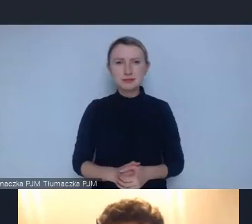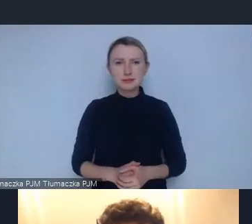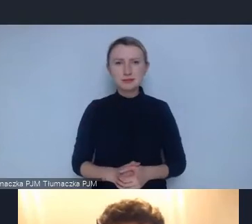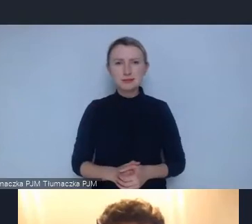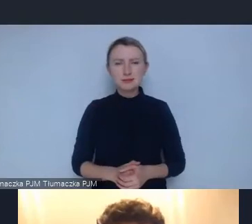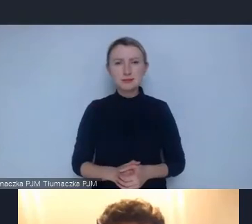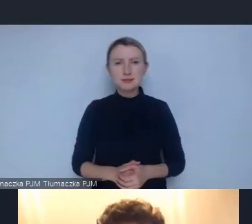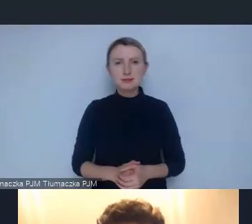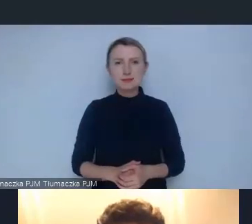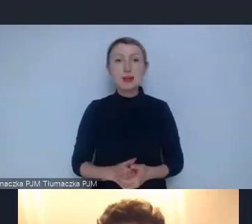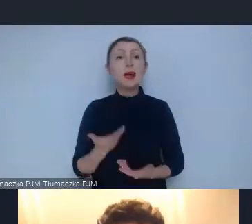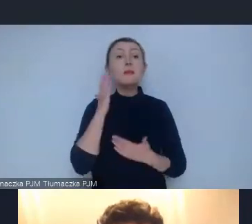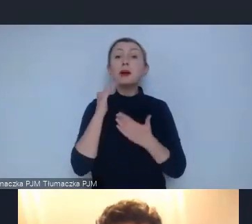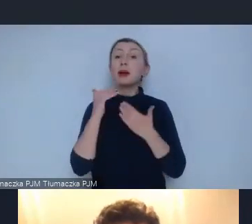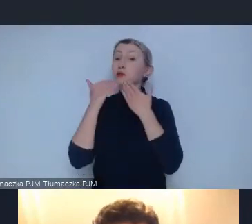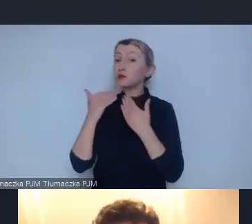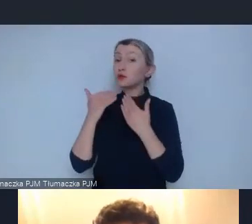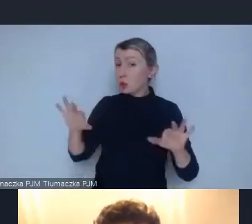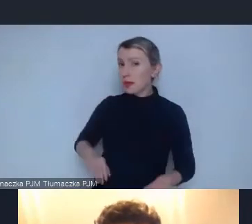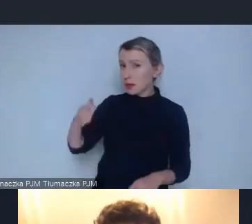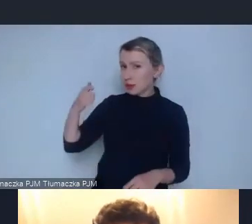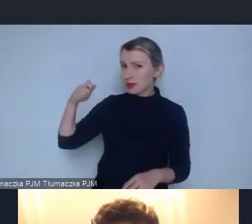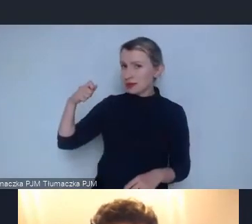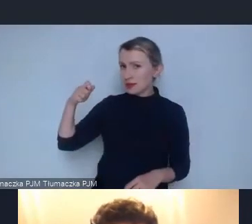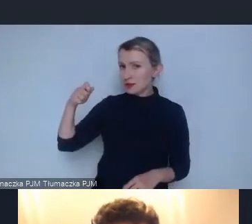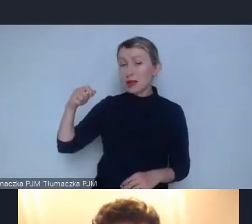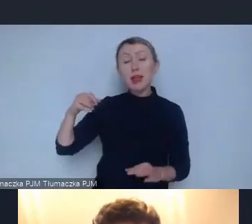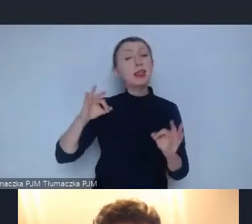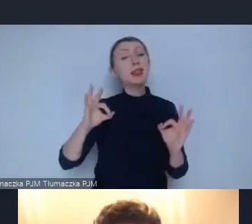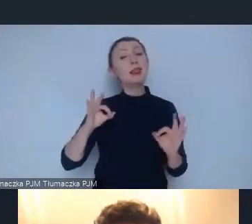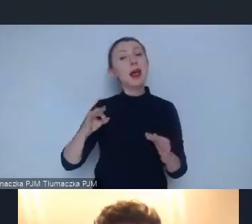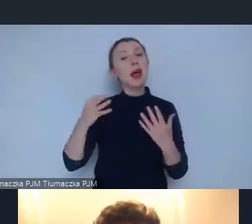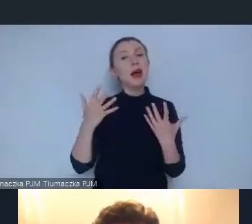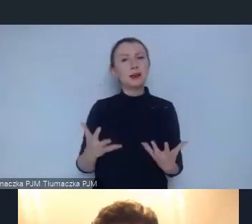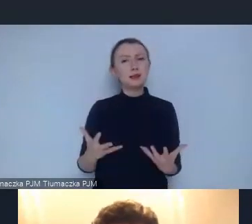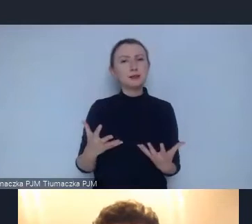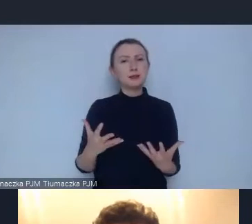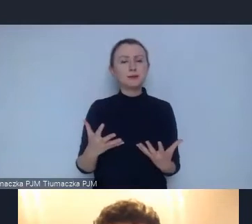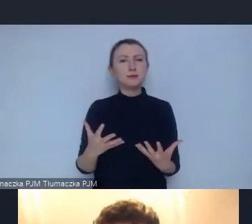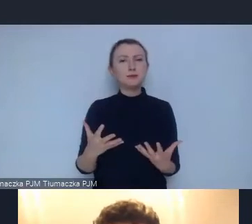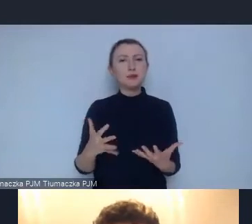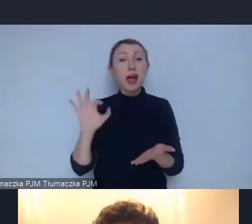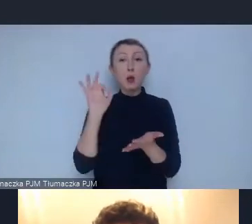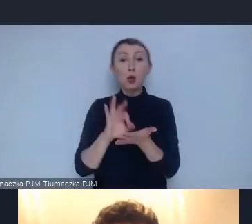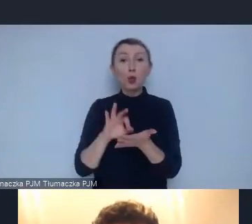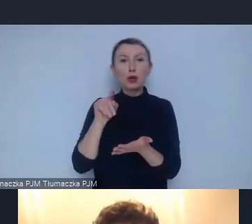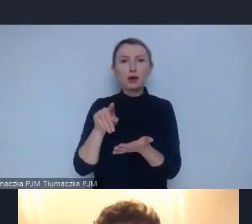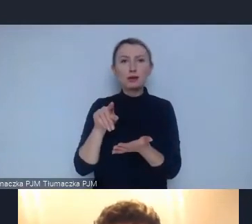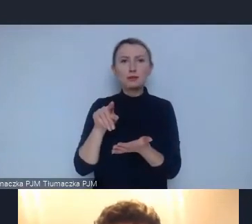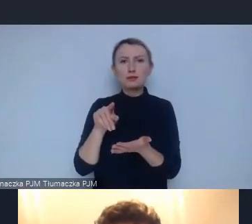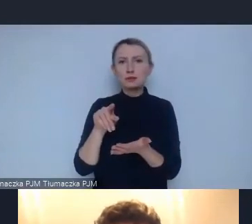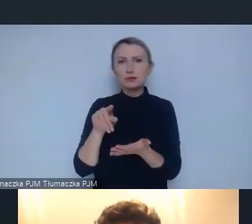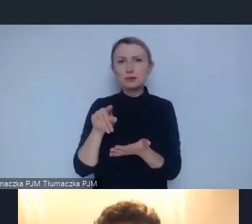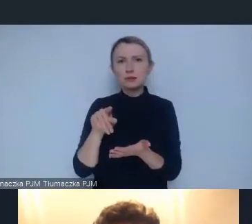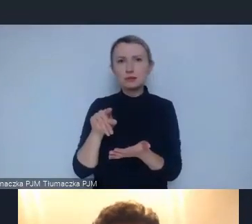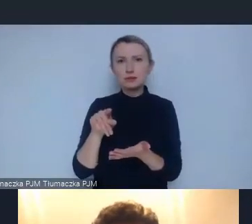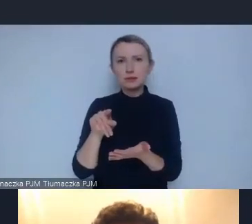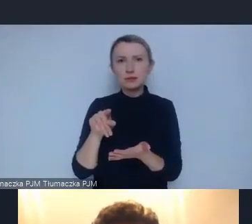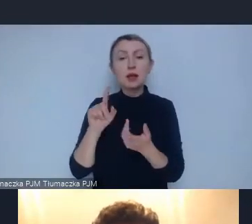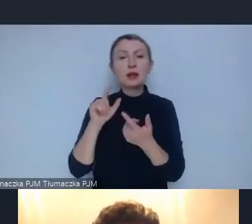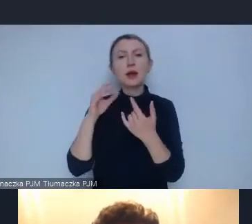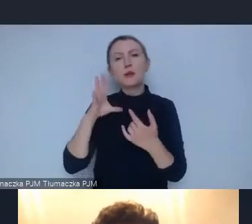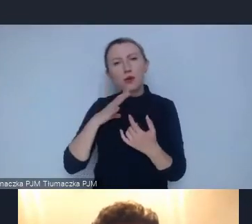Bardzo dziękuję, panie prezydencie. Teraz chciałbym, akurat miałem pierwotnie inny plan, ale widzę, że